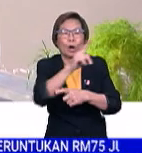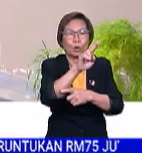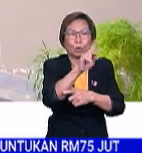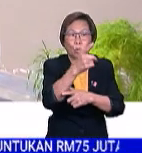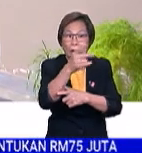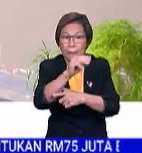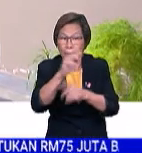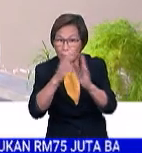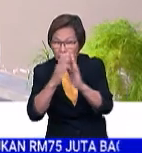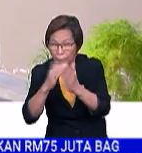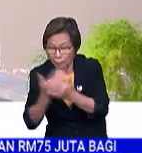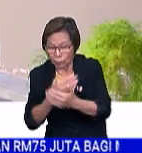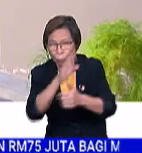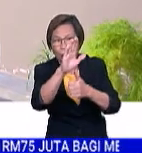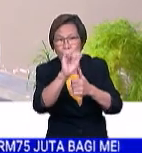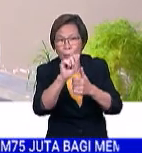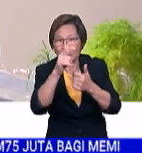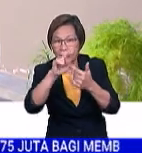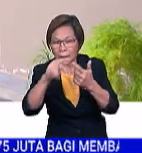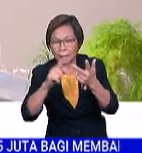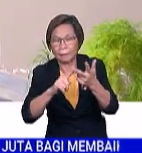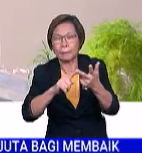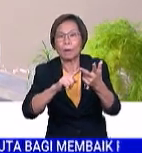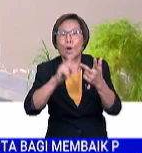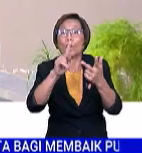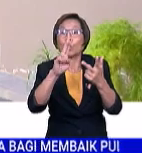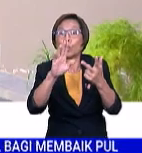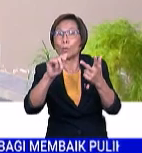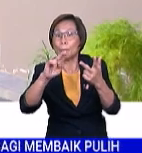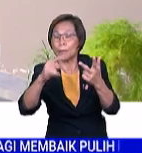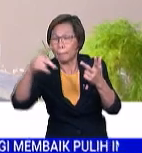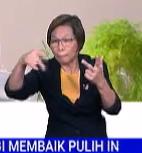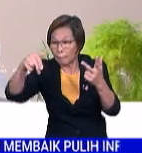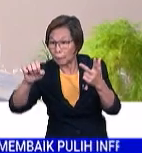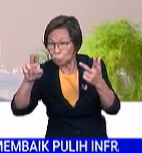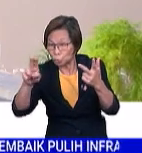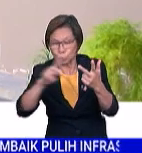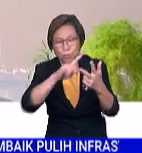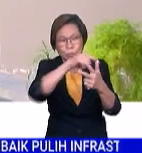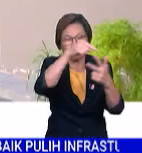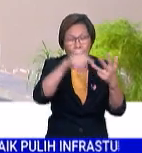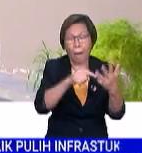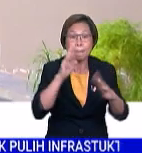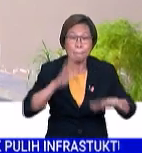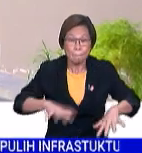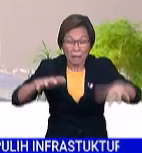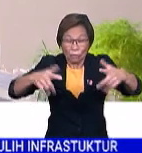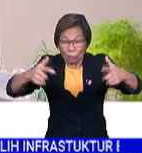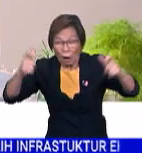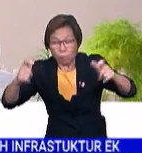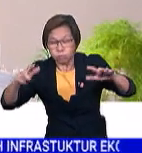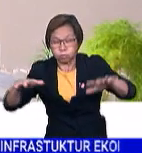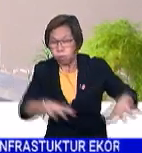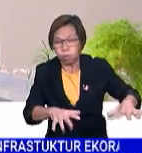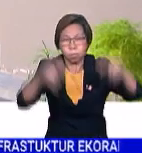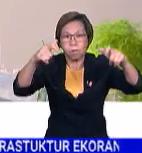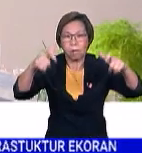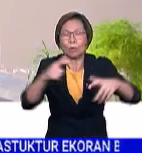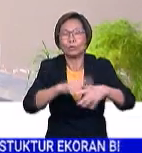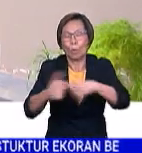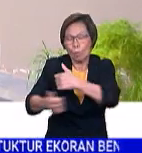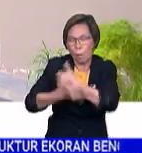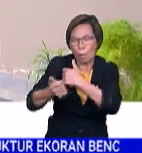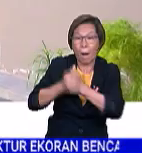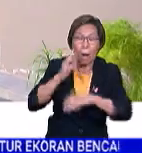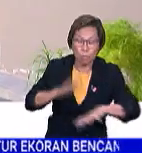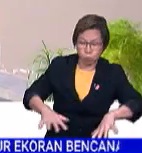Baru, Baling, Kota Star dan Kubang Pasu. Itu untuk banjir kilat dan untuk berisiko